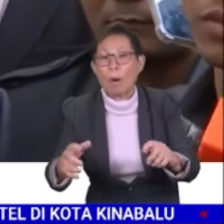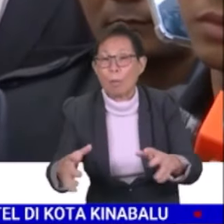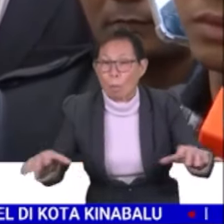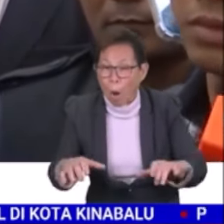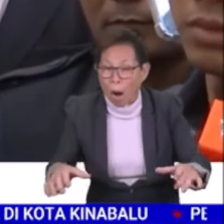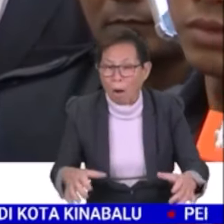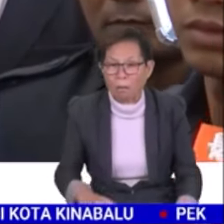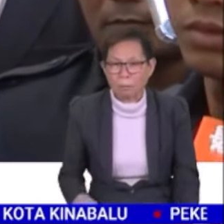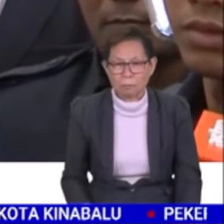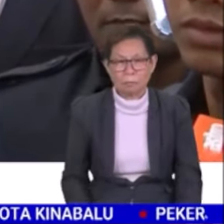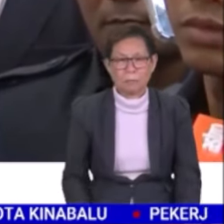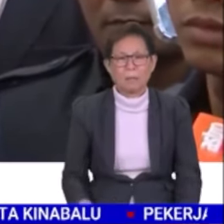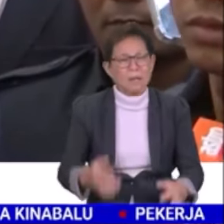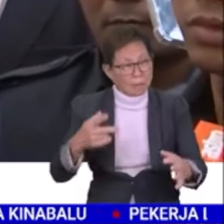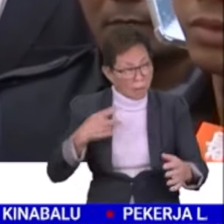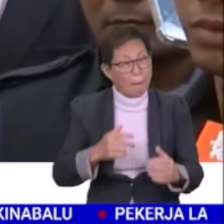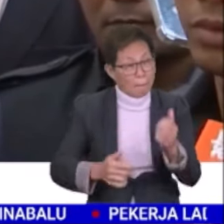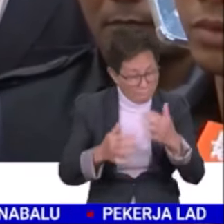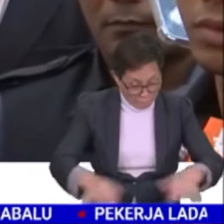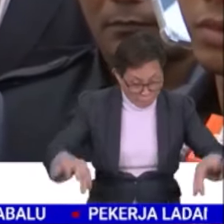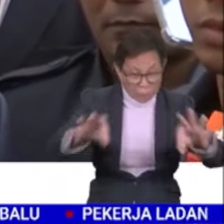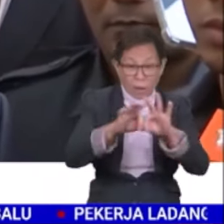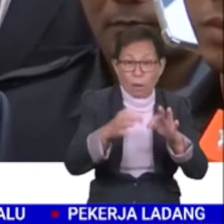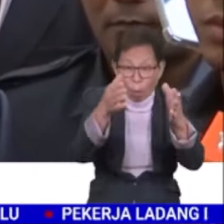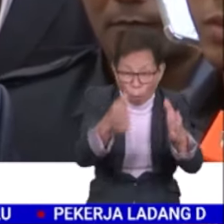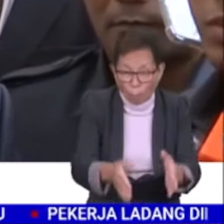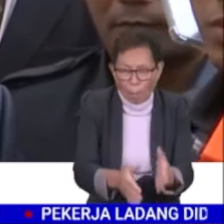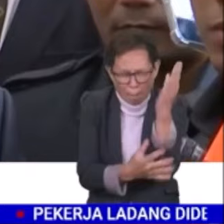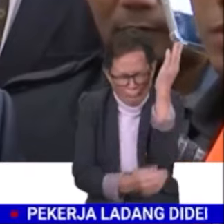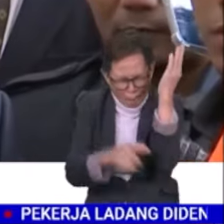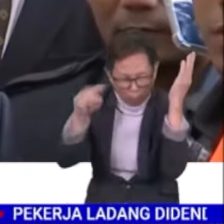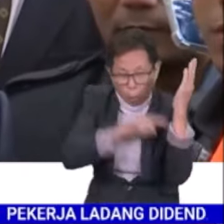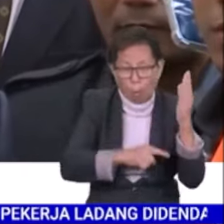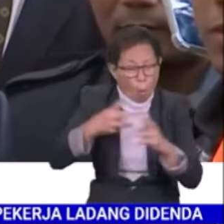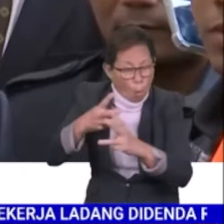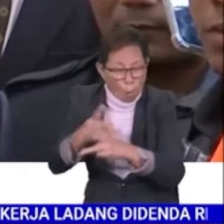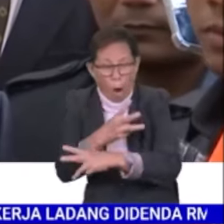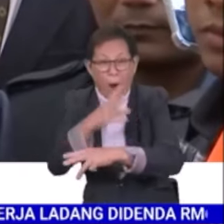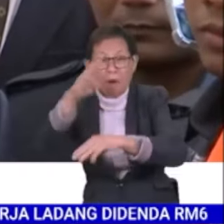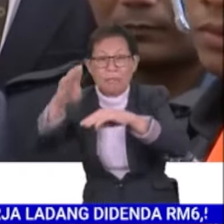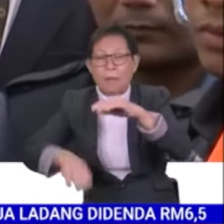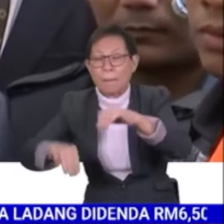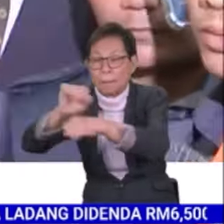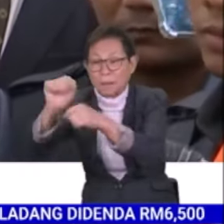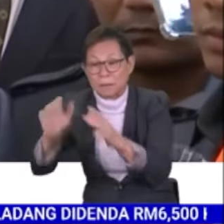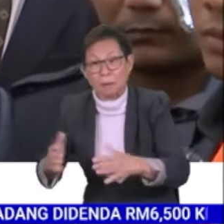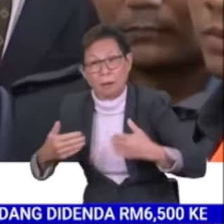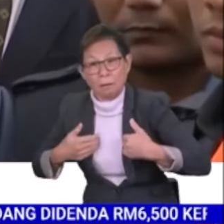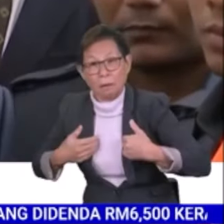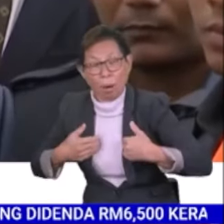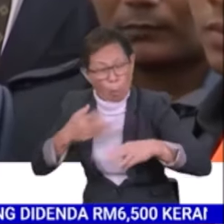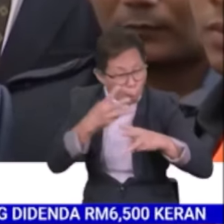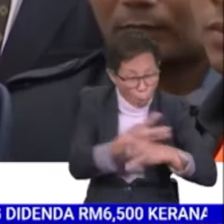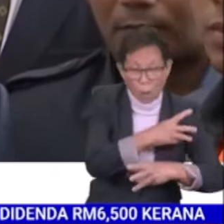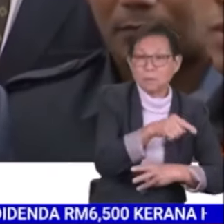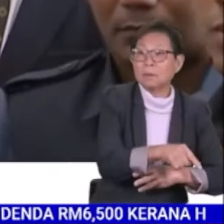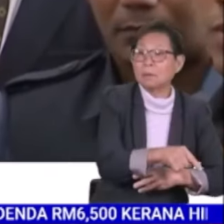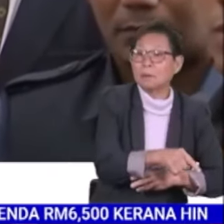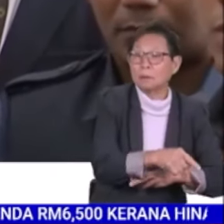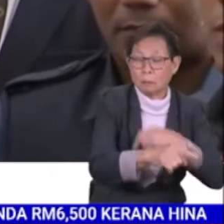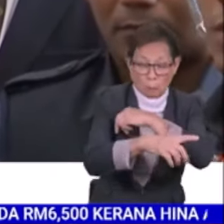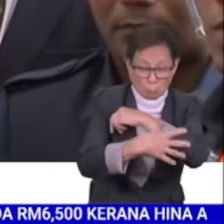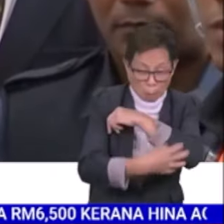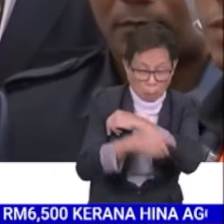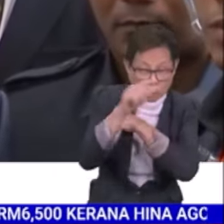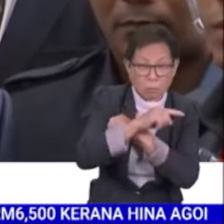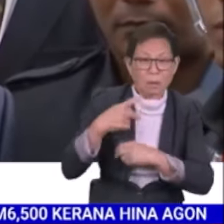Apakah dia tidak penting untuk kita selamatkan orang yang miskin tegar? Yang lebih teruk pada semua pekerja-pekerja yang ada. Jadi kita kalau kita lihat